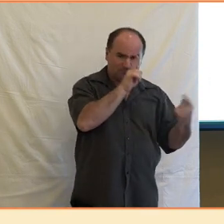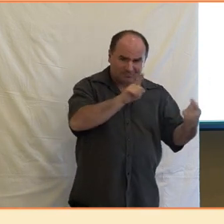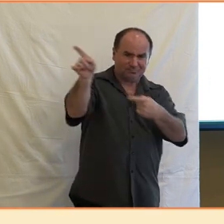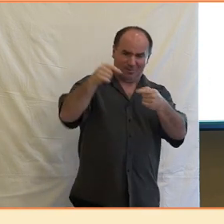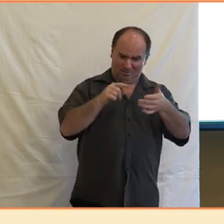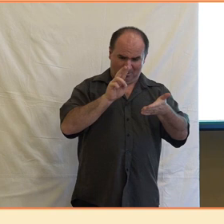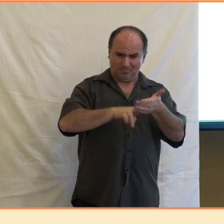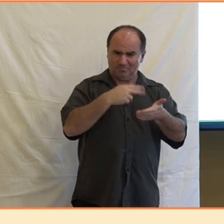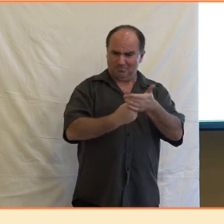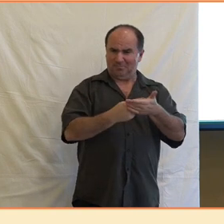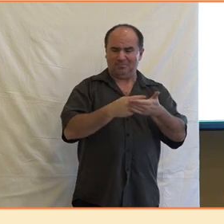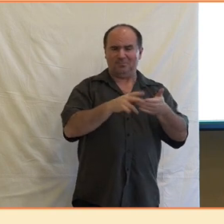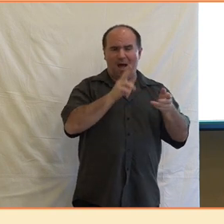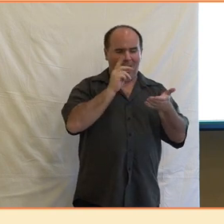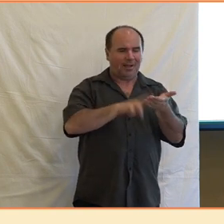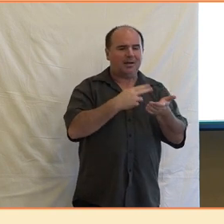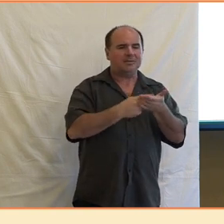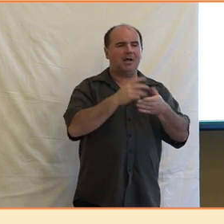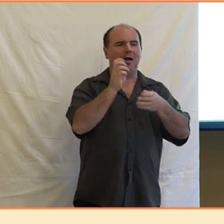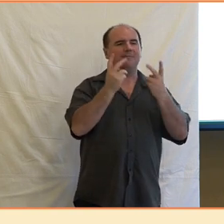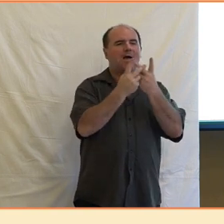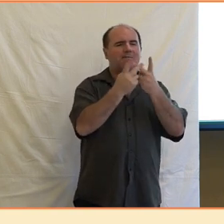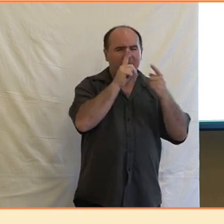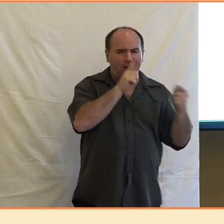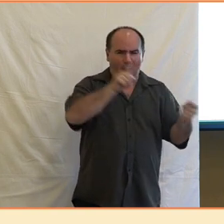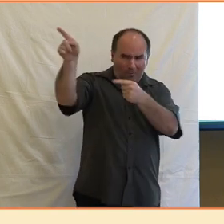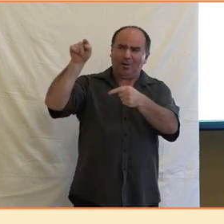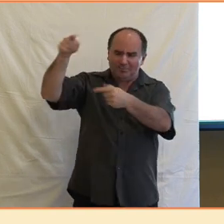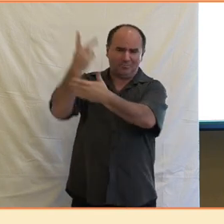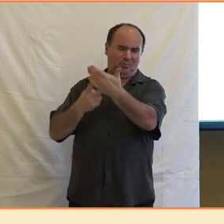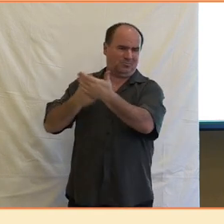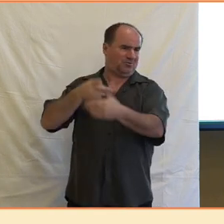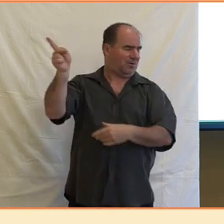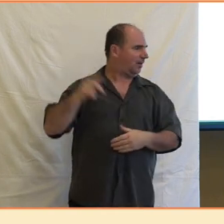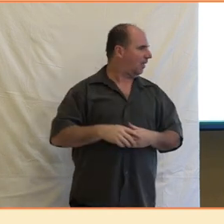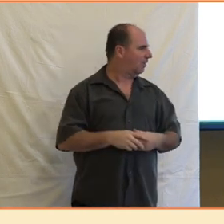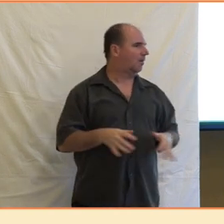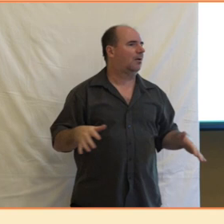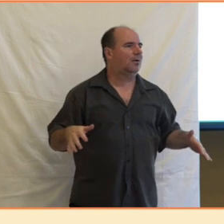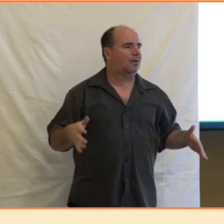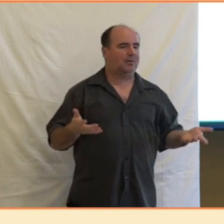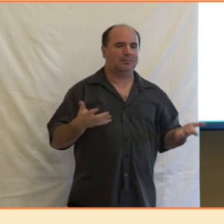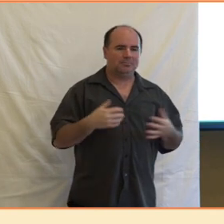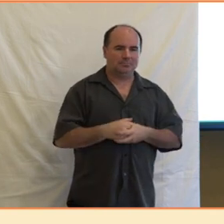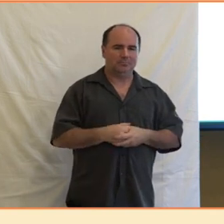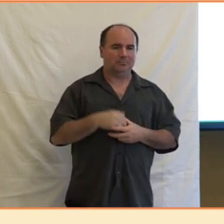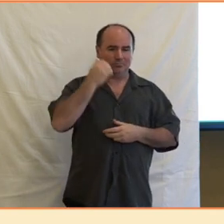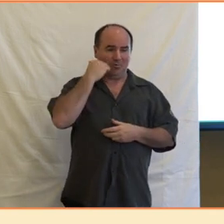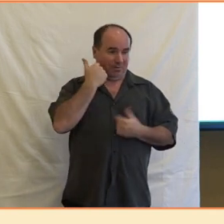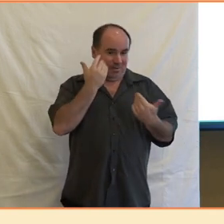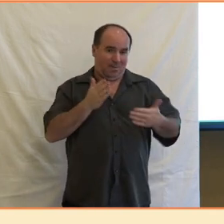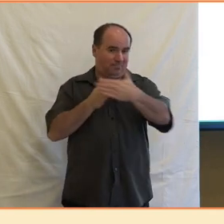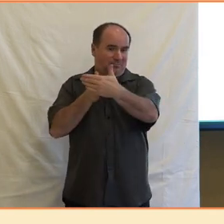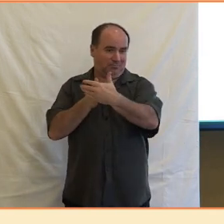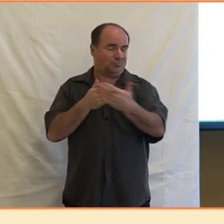logicky neumí. Takže tohle je jako situace, která se zřejmě stává opravdu